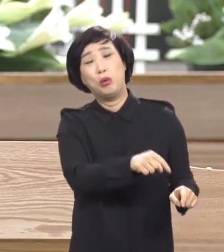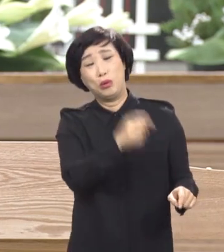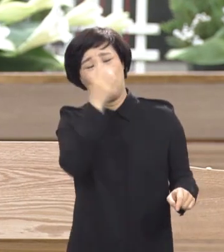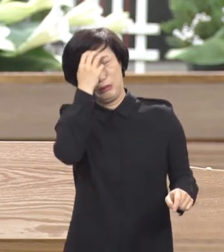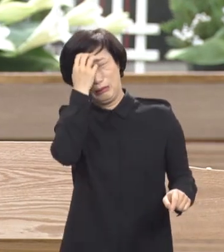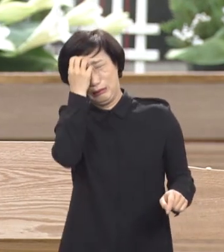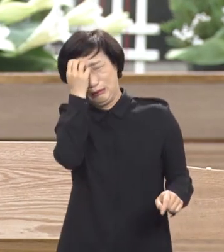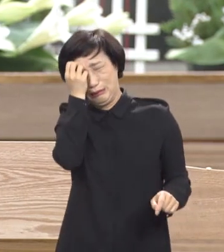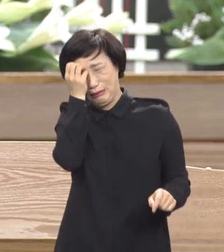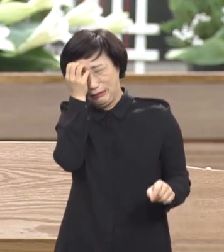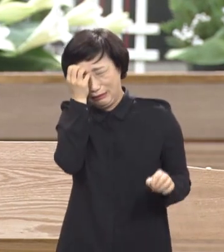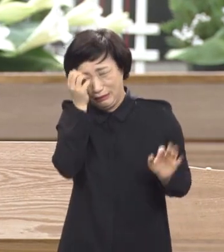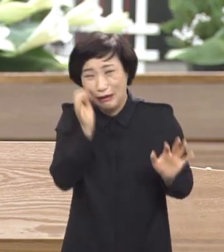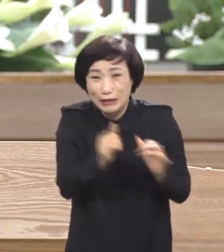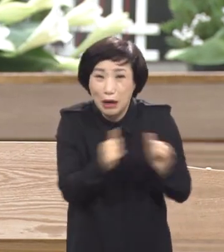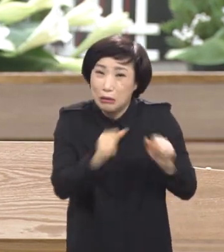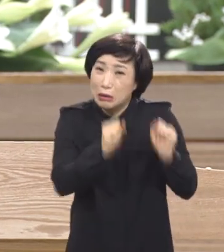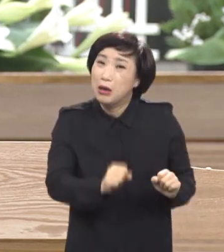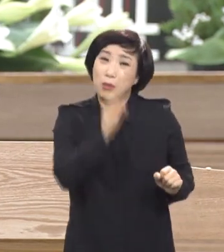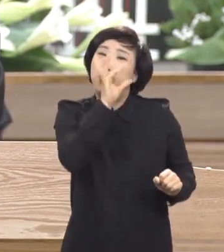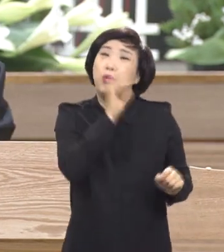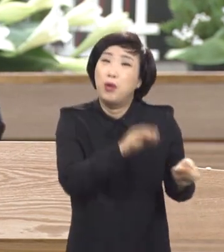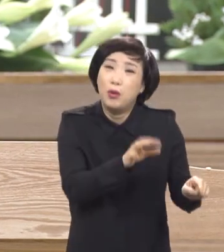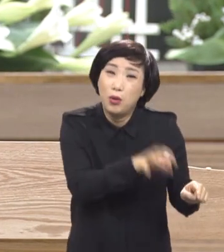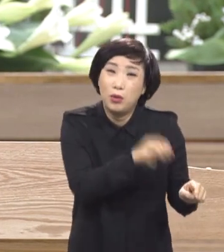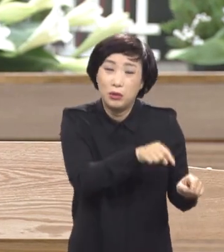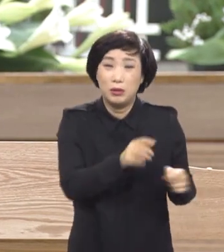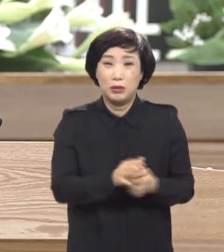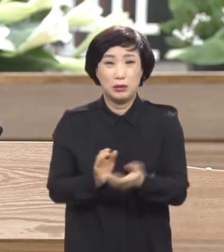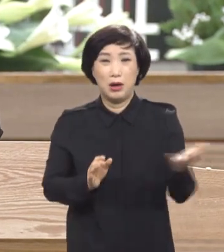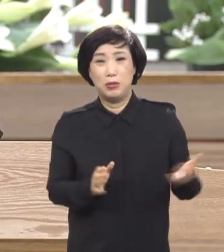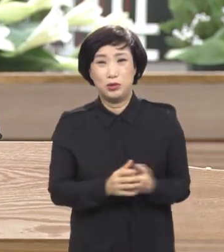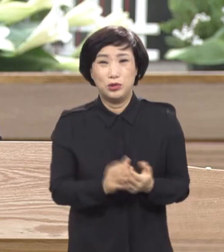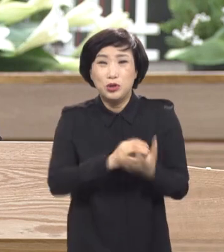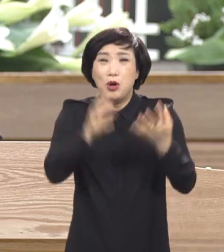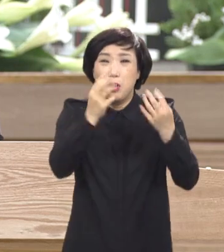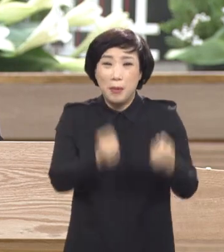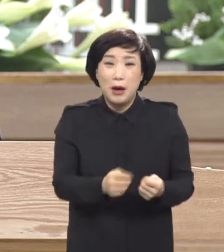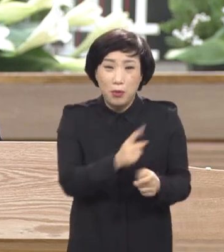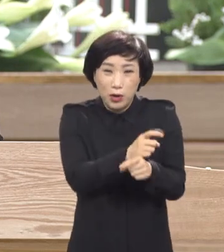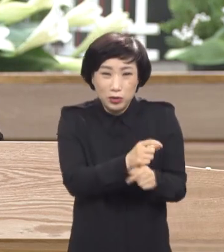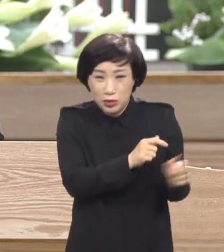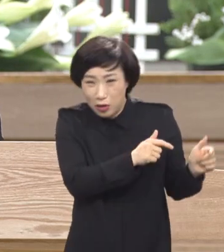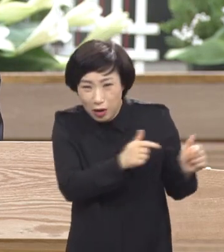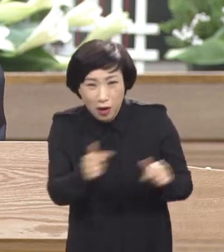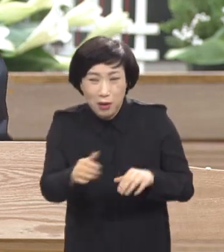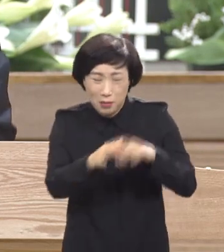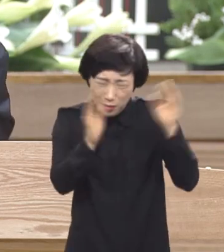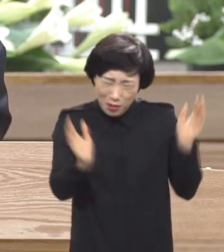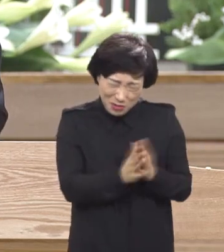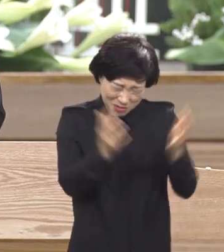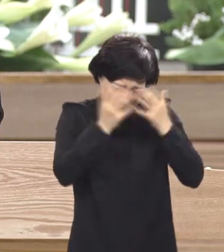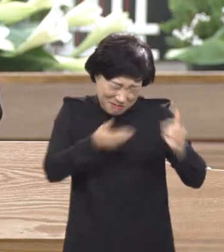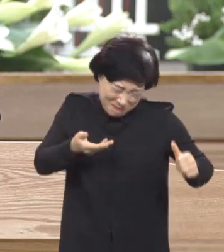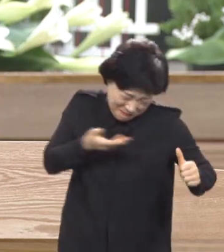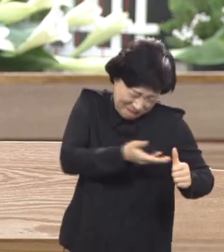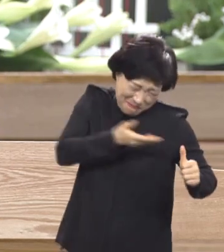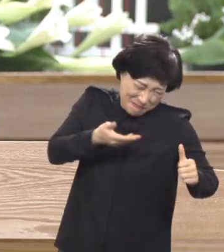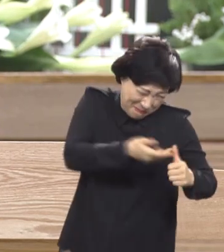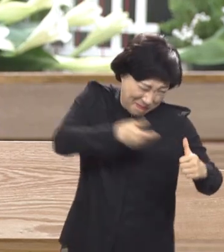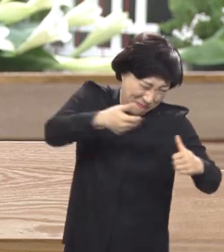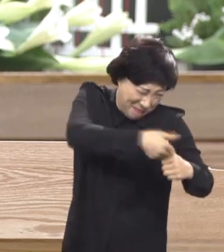사람이 견딜 수 없어 예 수많은 수가 고통이라는 고통은 다